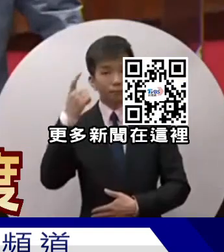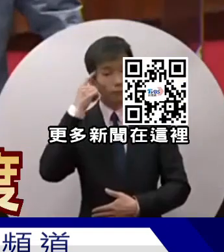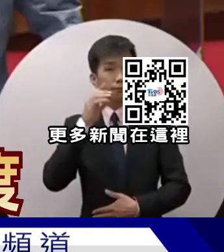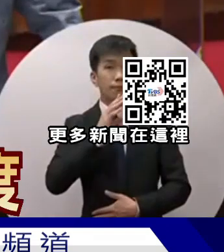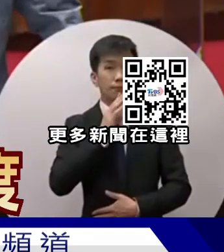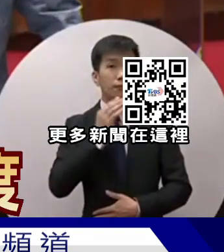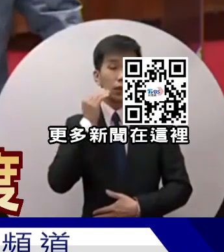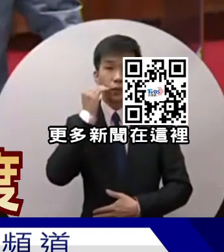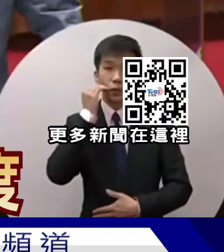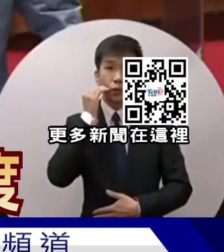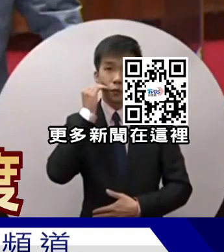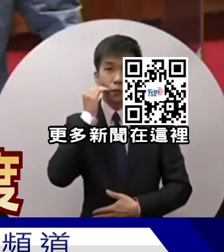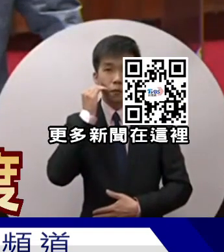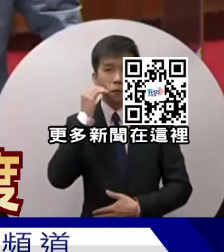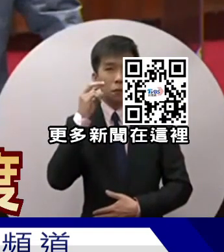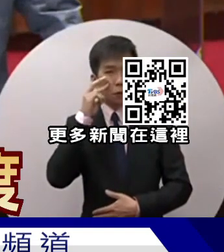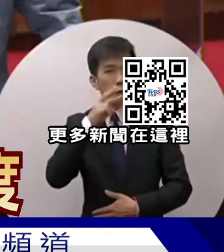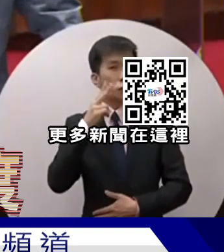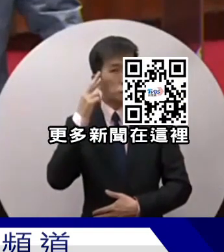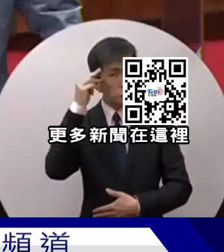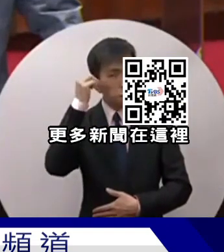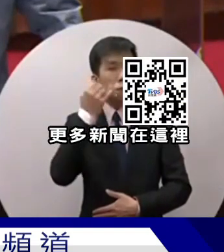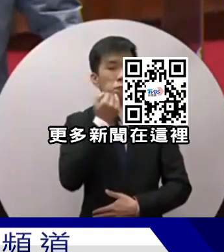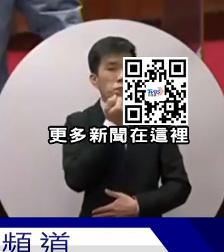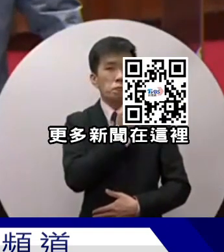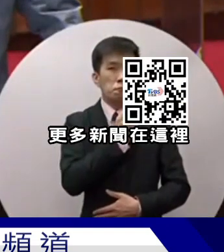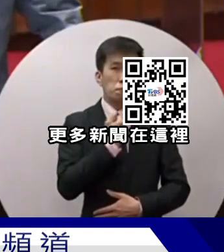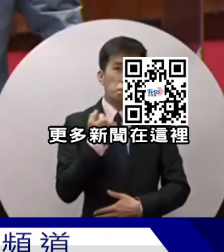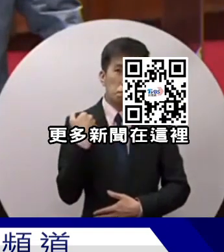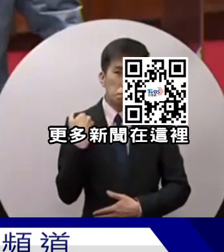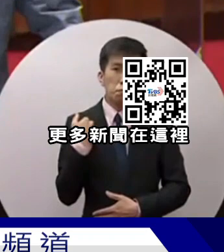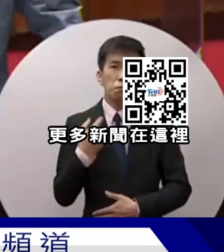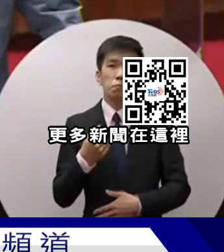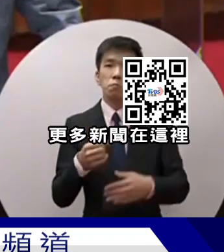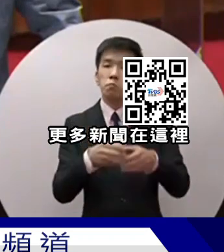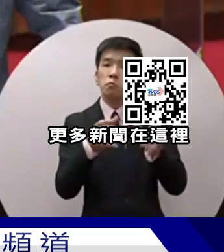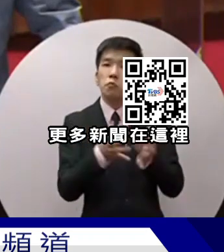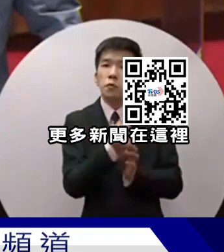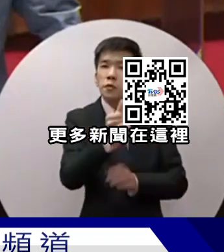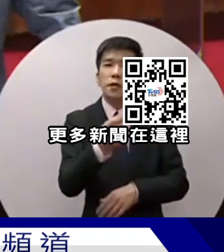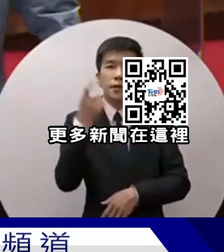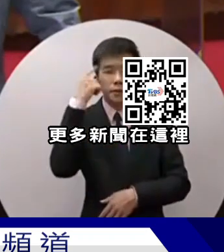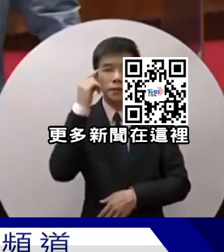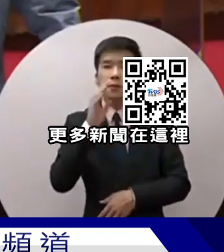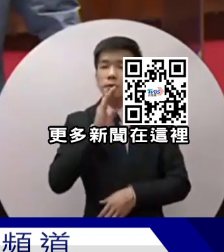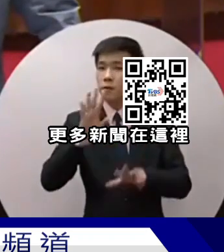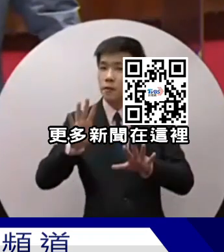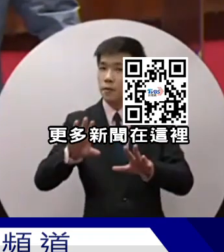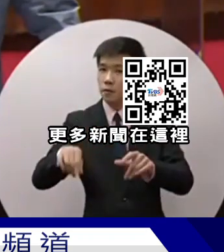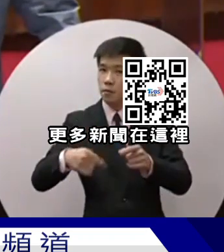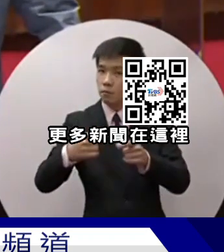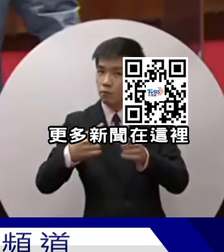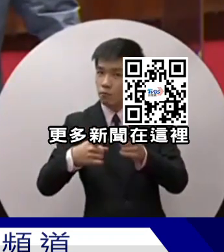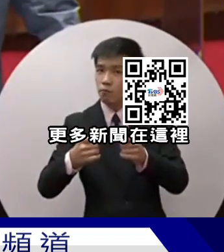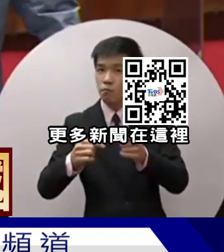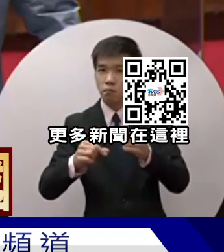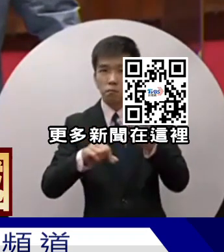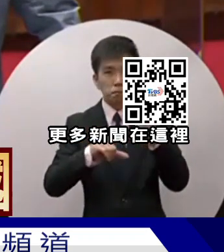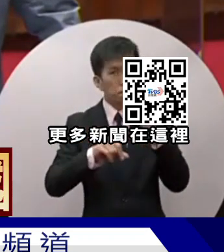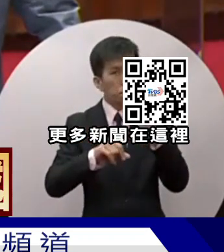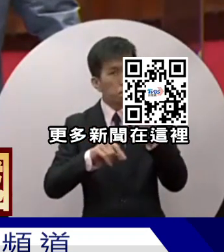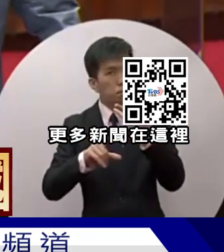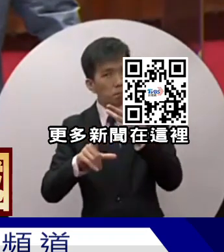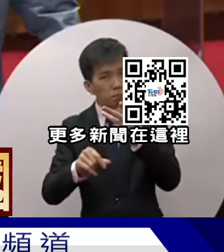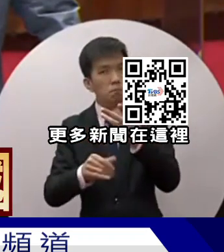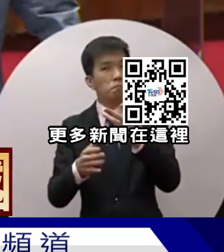如果说从最乐观的角度来理解部长的意思，就是说到今年暑假我们开放出